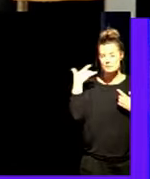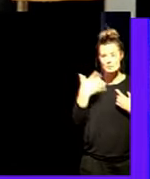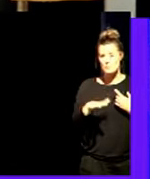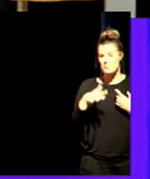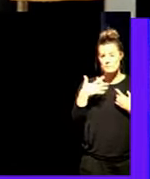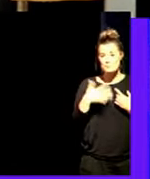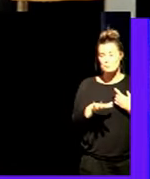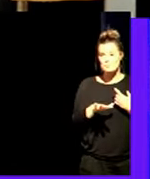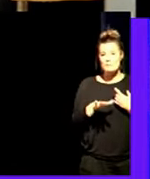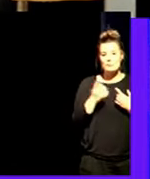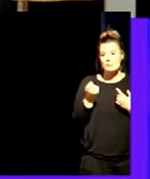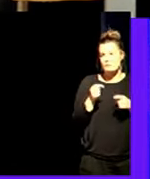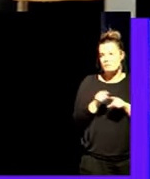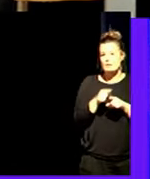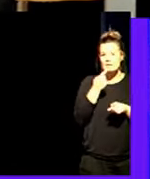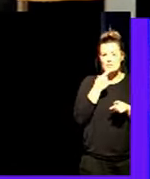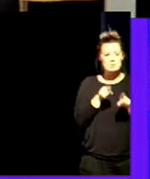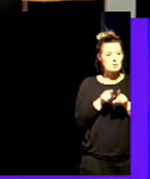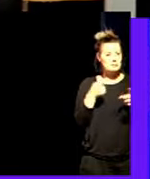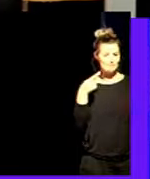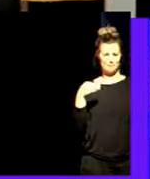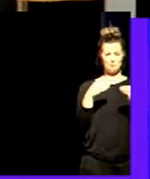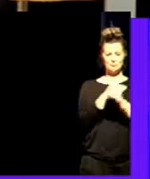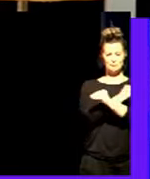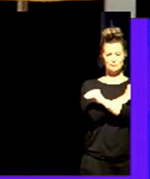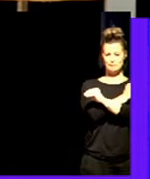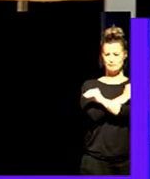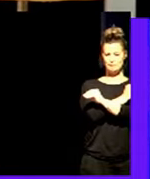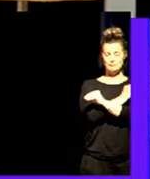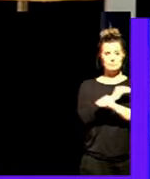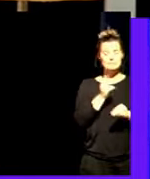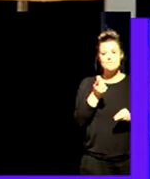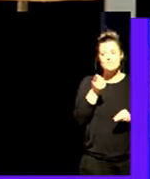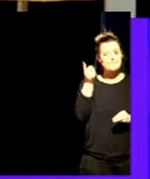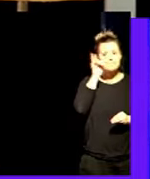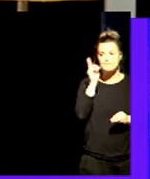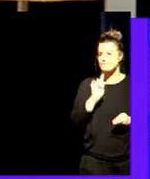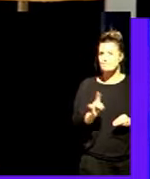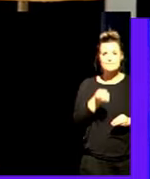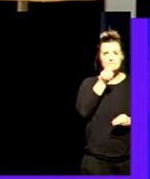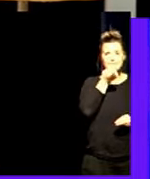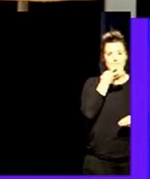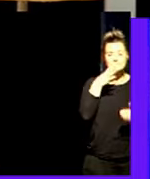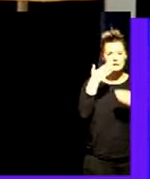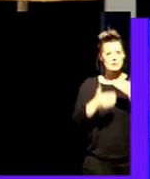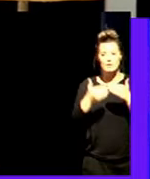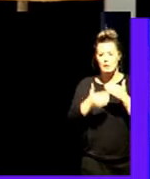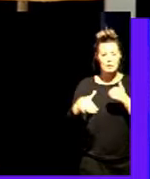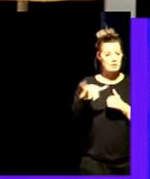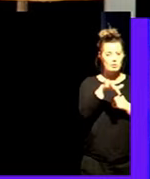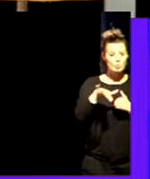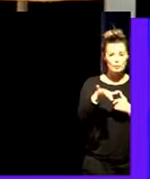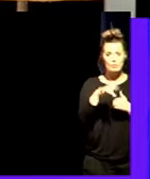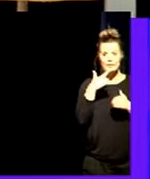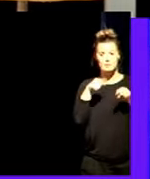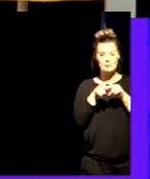Esango dugu kontraesankorra eta ez ditugula ondo jakingo non egongo diren limiteak, non egongo diren, ezta? Linea